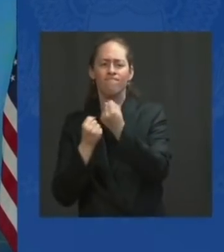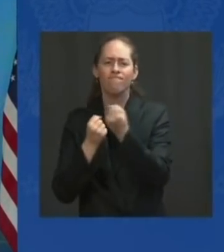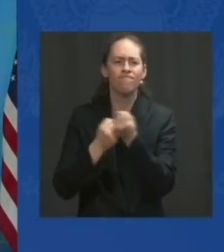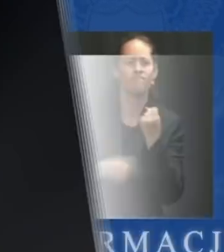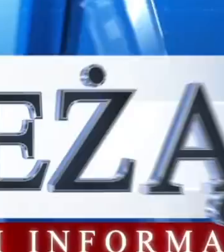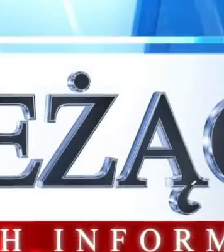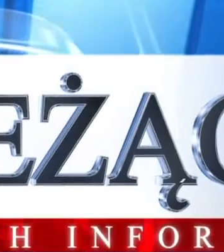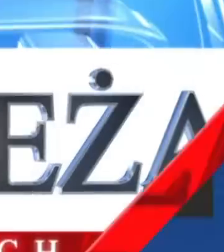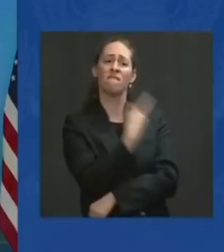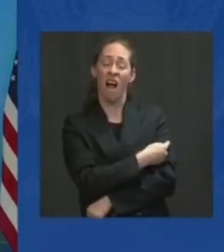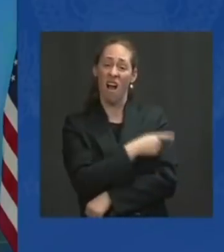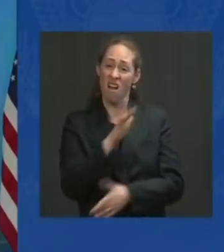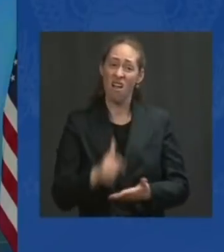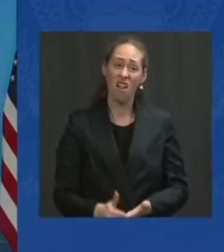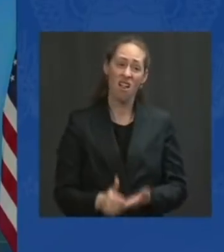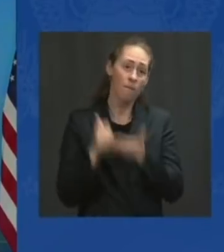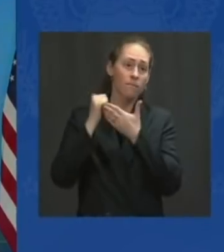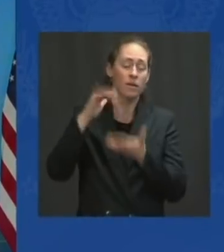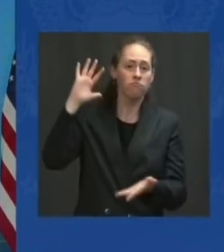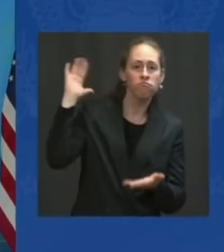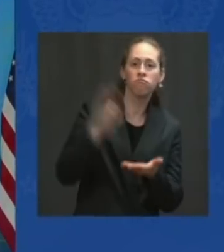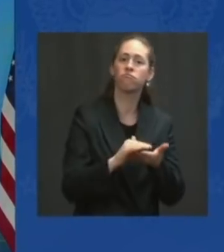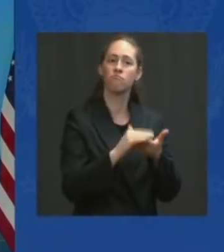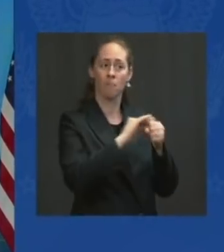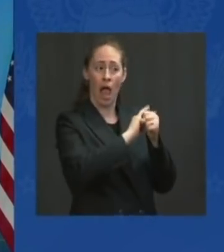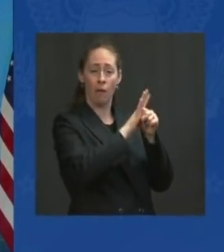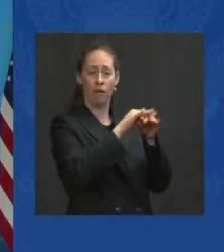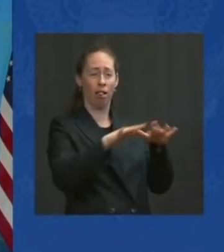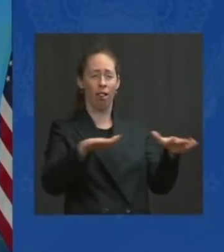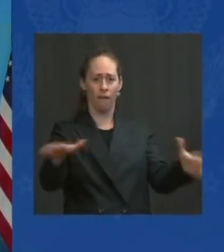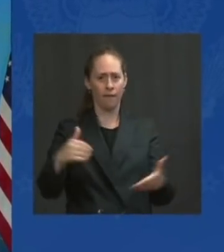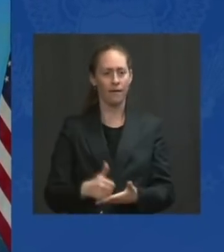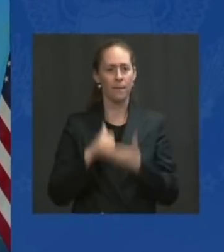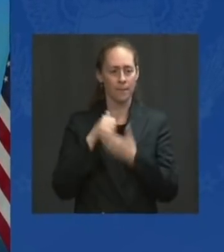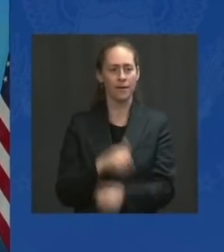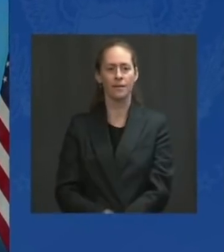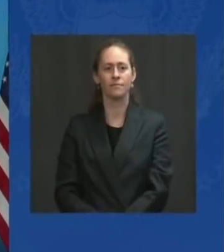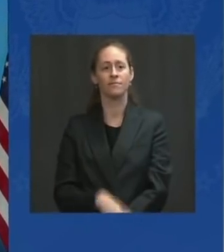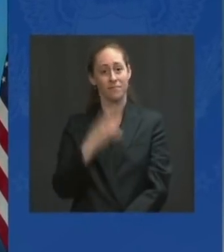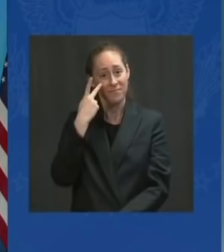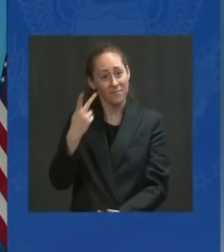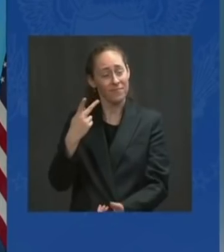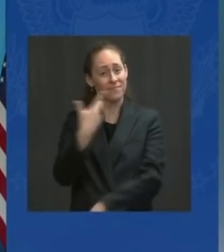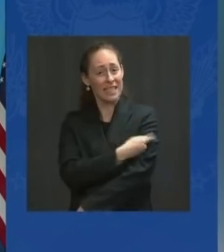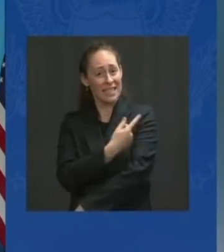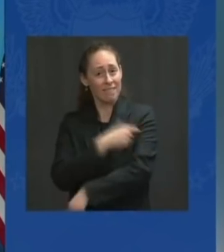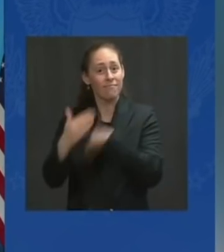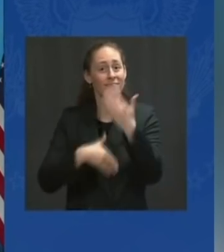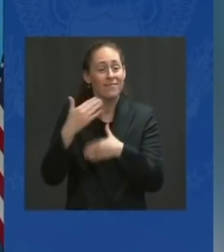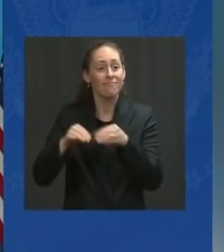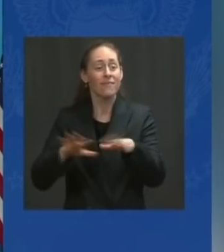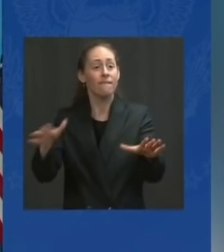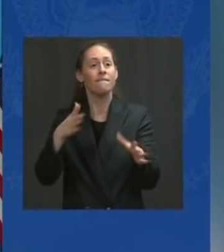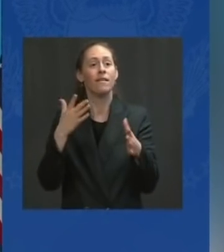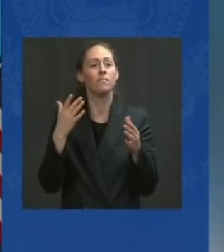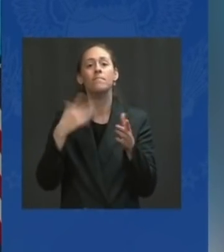182 Americans. Koordynator zespołu do spraw wiadomo jakiej choroby w Białym Domu, Jeff Zients, ostrzegł w czwartek, że wariant Delta